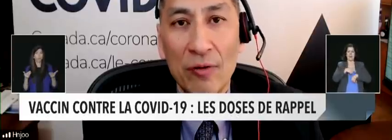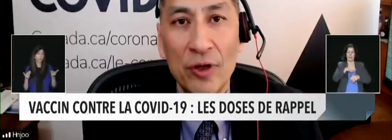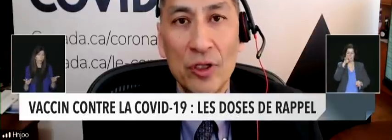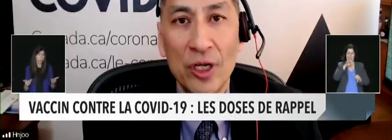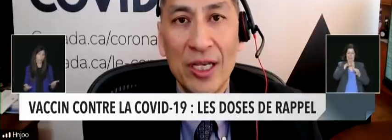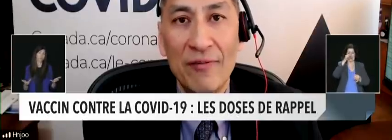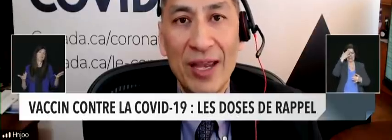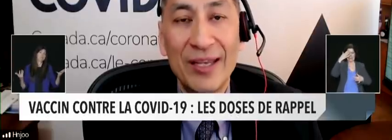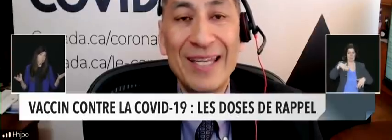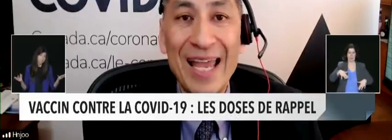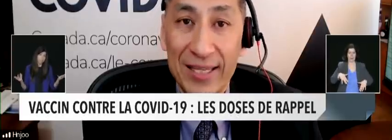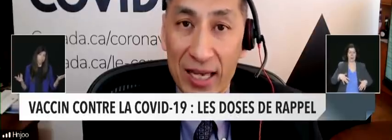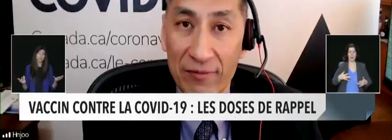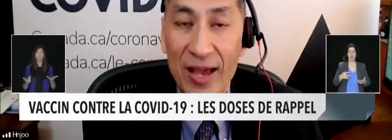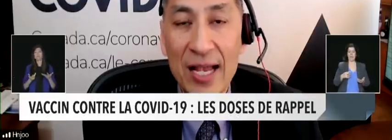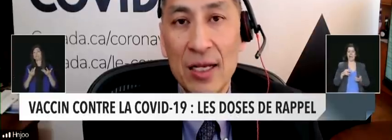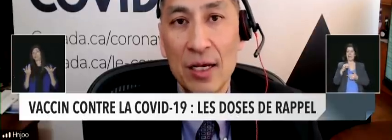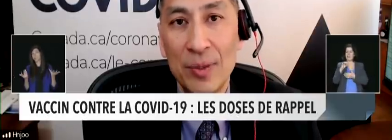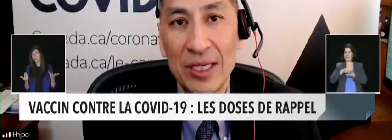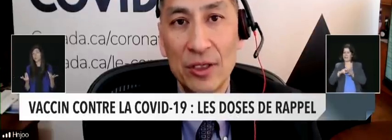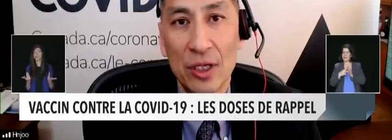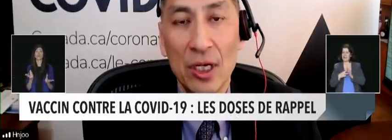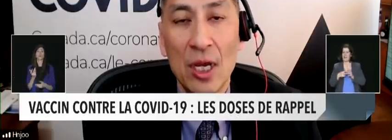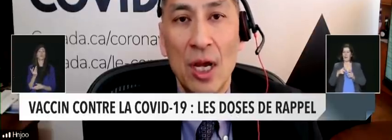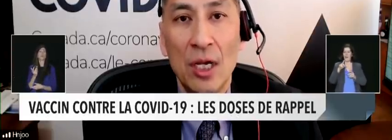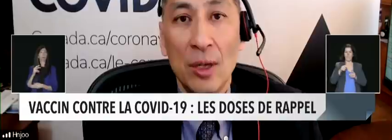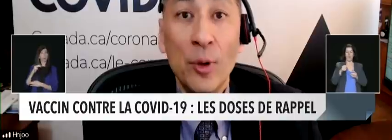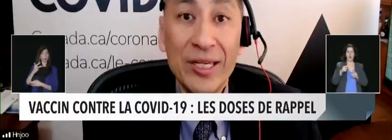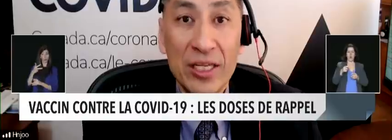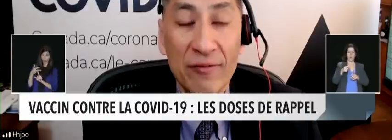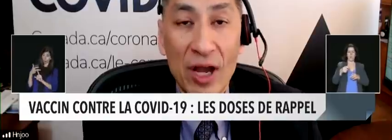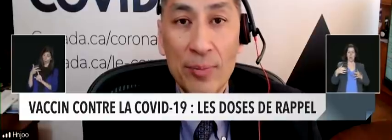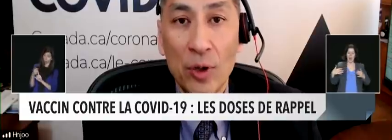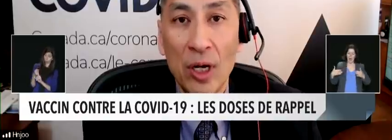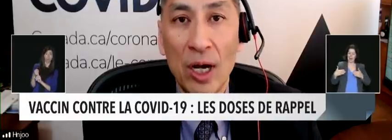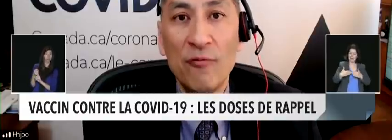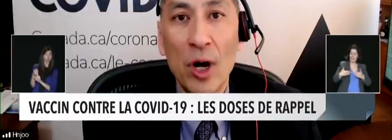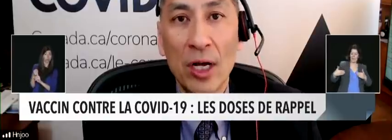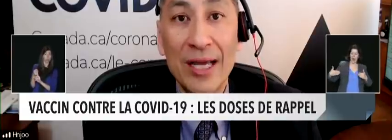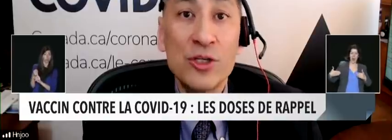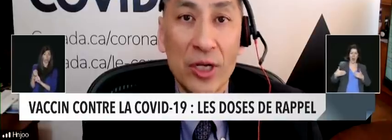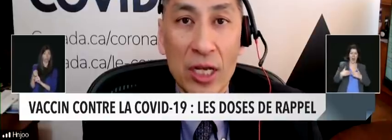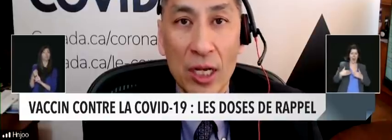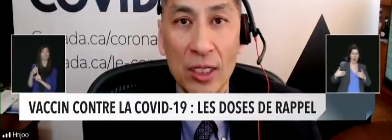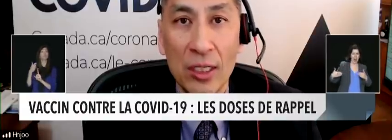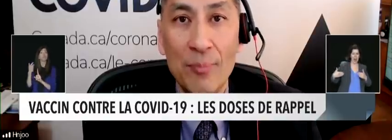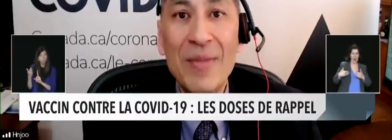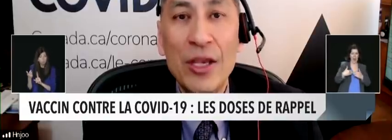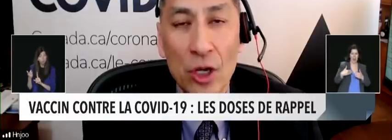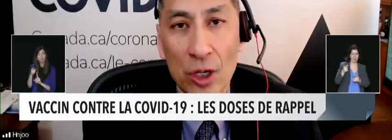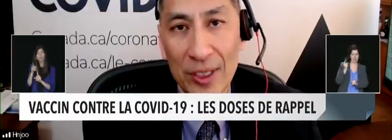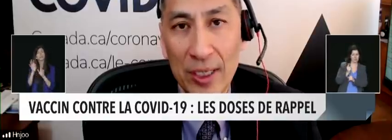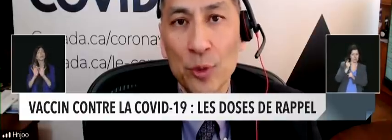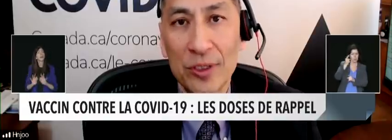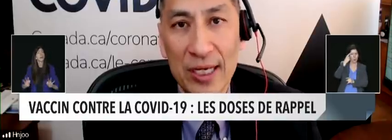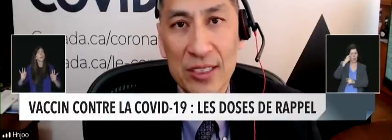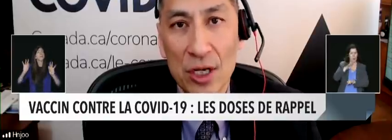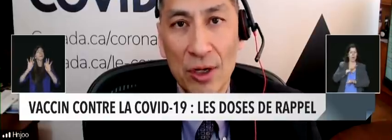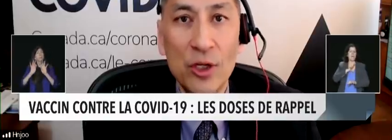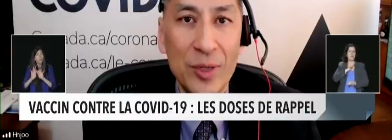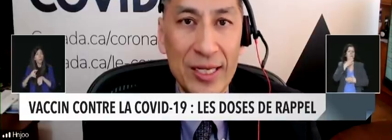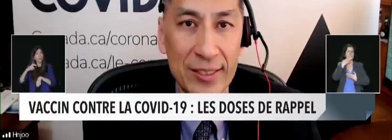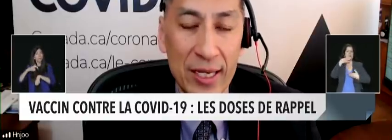une dose de rappel, veut donner avec un intervalle peut-être le bon intervalle pour avoir assuré la meilleure